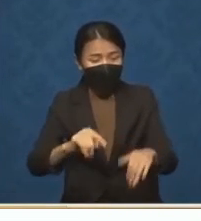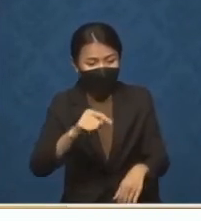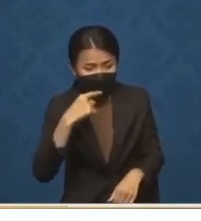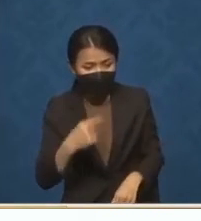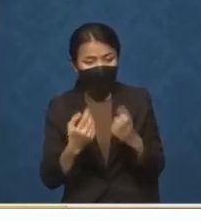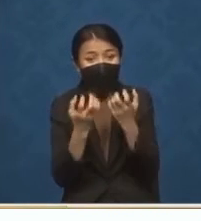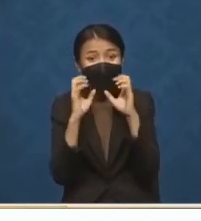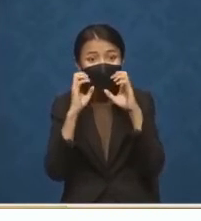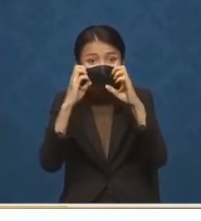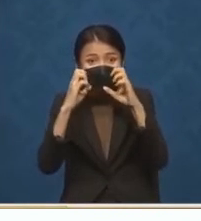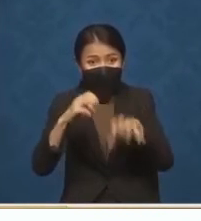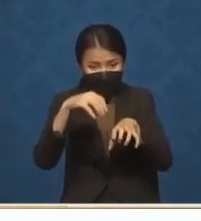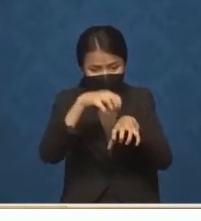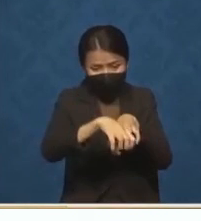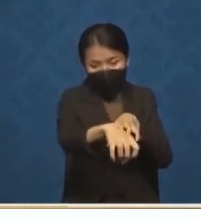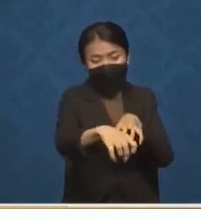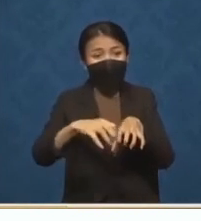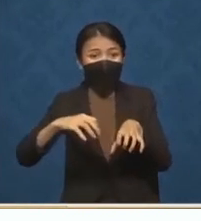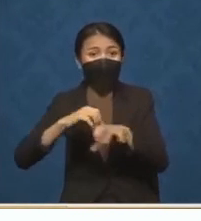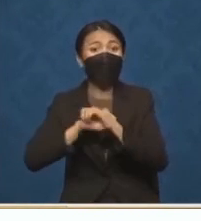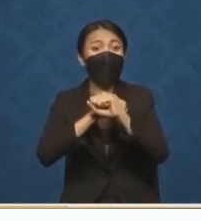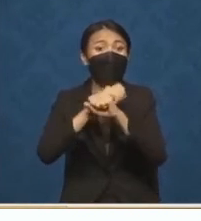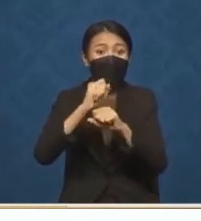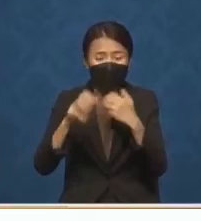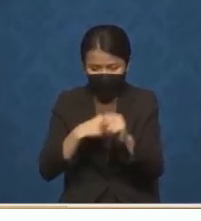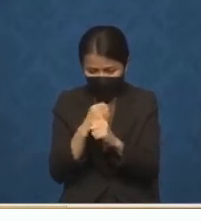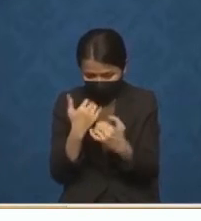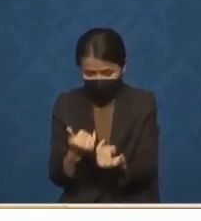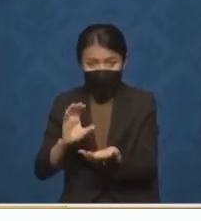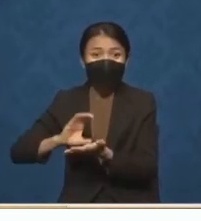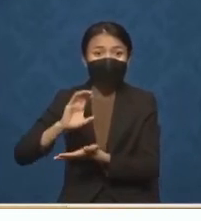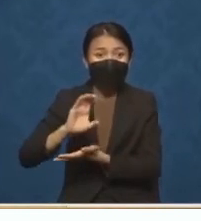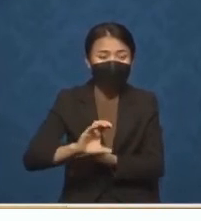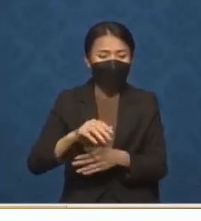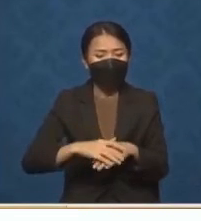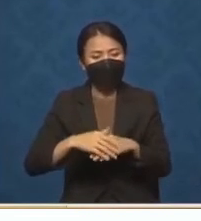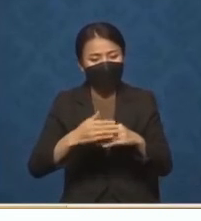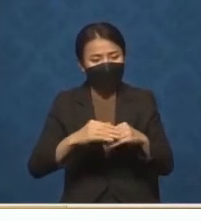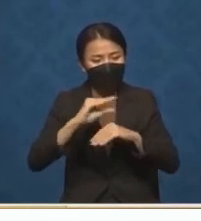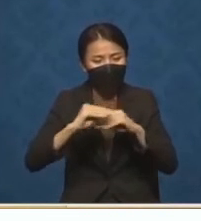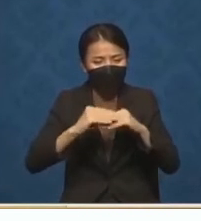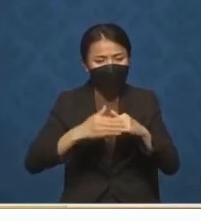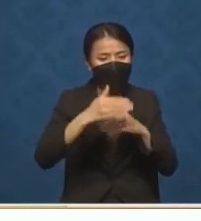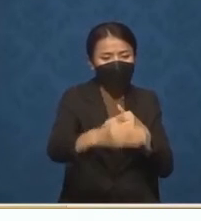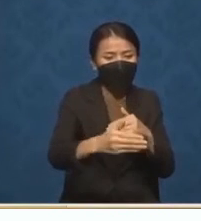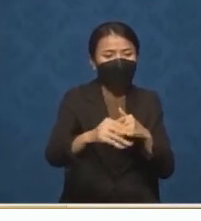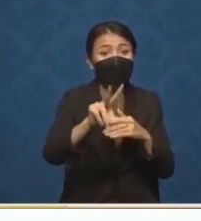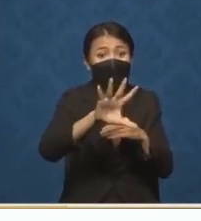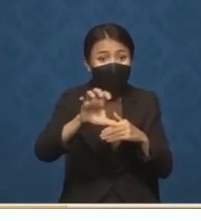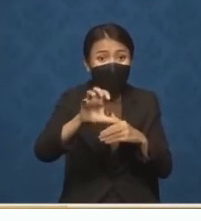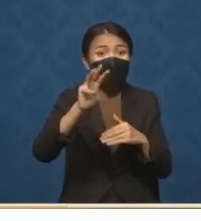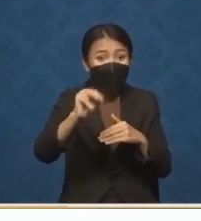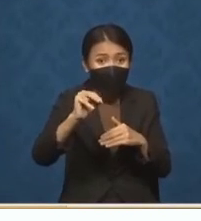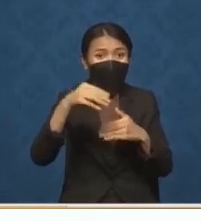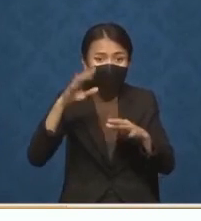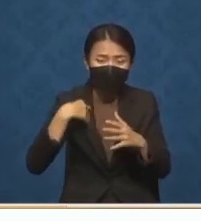หมายคามว่าปีนี้เขียนโครงการ 300-500 เมตร ทำไป 2-3 ปีแล้พ้มจะทำปีถัดไป ทำ